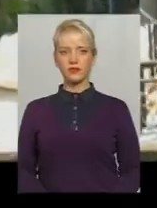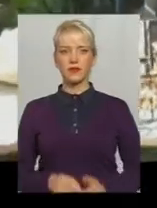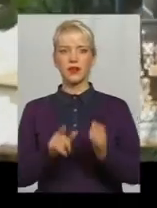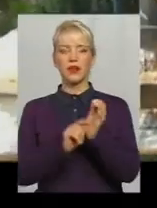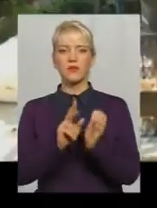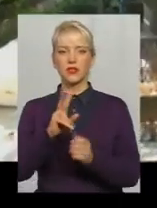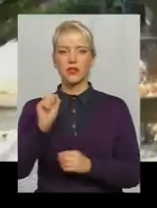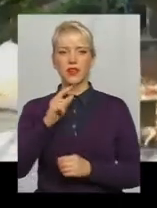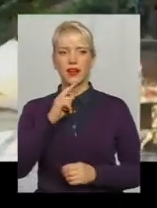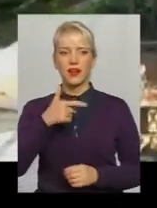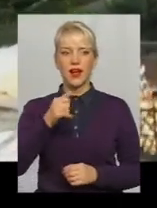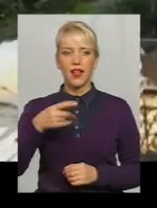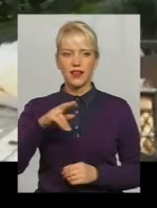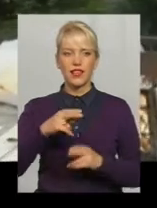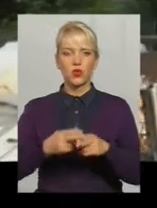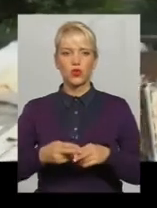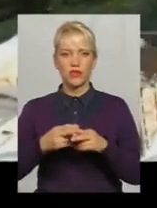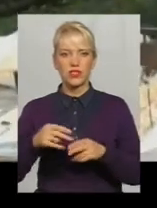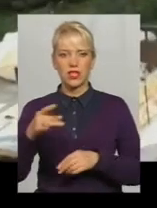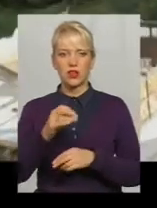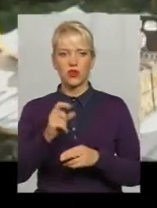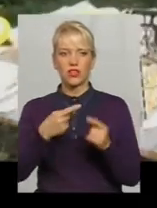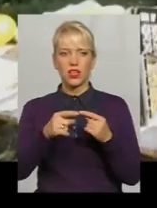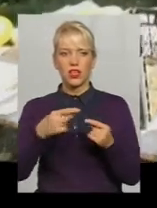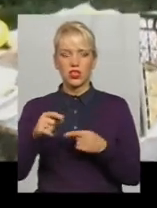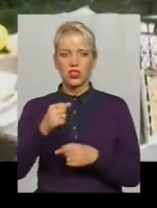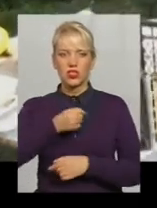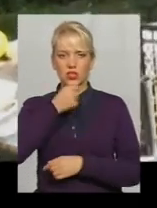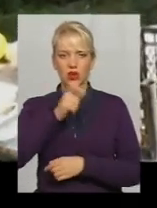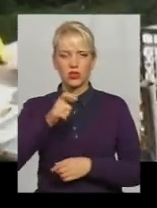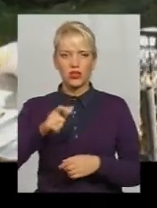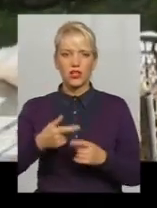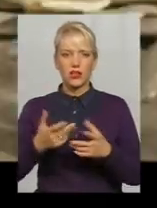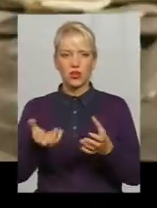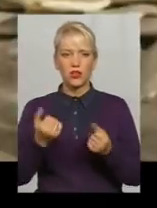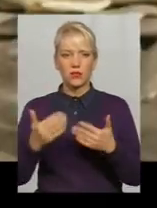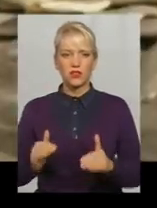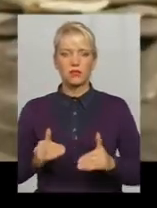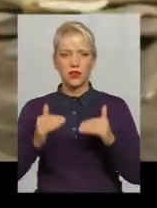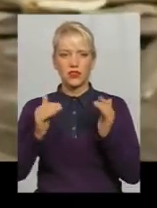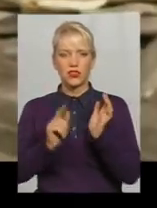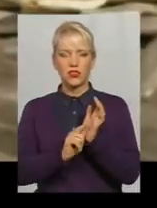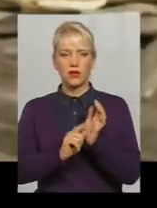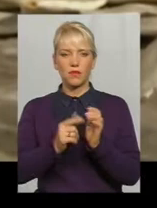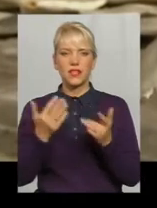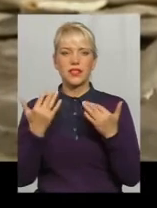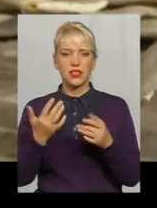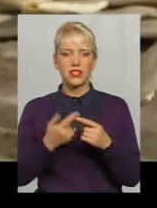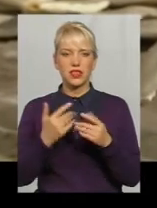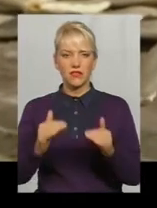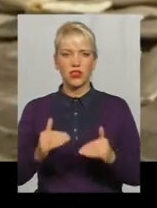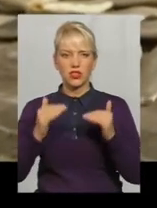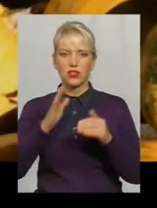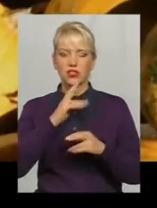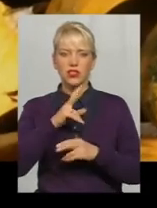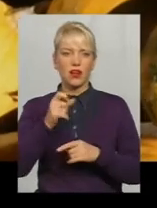Пенсіонерка Галина Зминьковець Дунаєвецького району, як і решта літніх людей України, отримала вже підвищену пенсію. Наскільки вона зросла, жінка